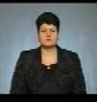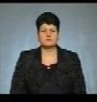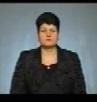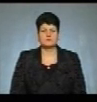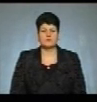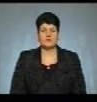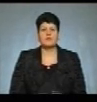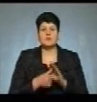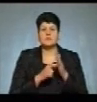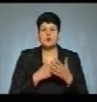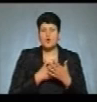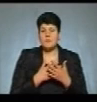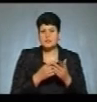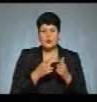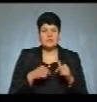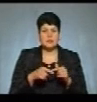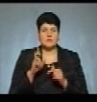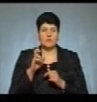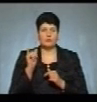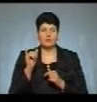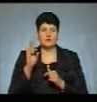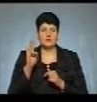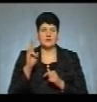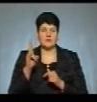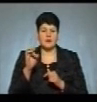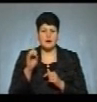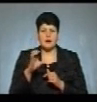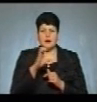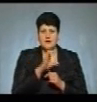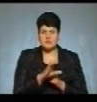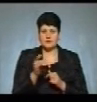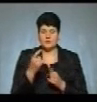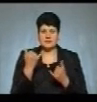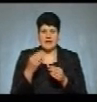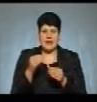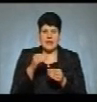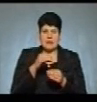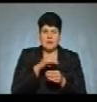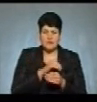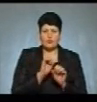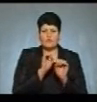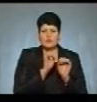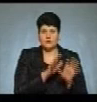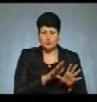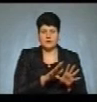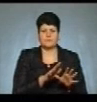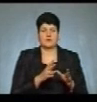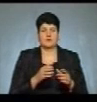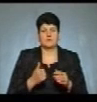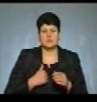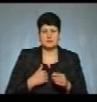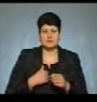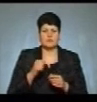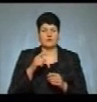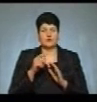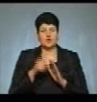У приміщенні громадської організації «Бункер-С» у Тернополі зараз волонтери ліплять вареники, які передадуть бійцям операції об'єднаних сил у Донецьку